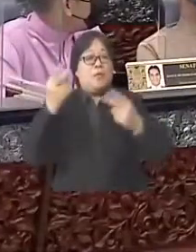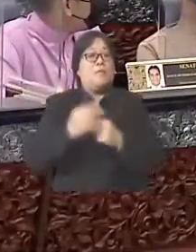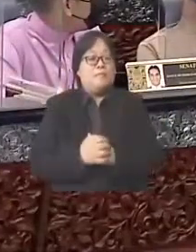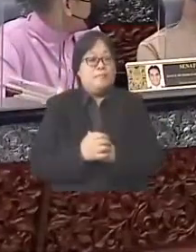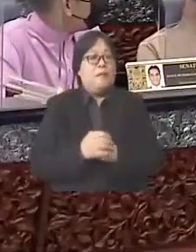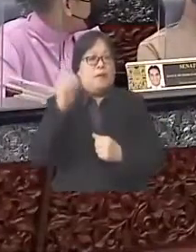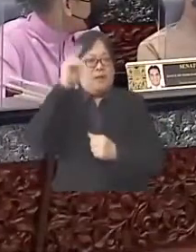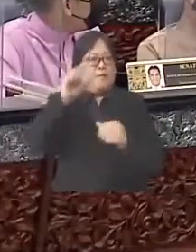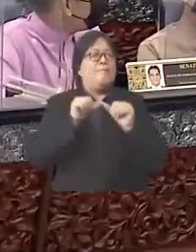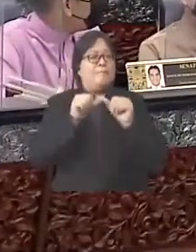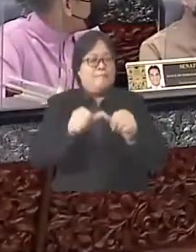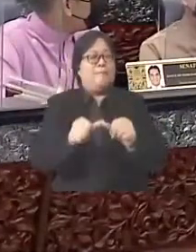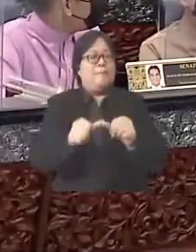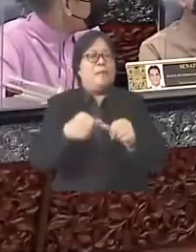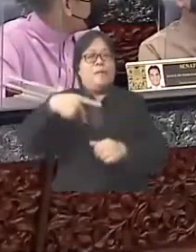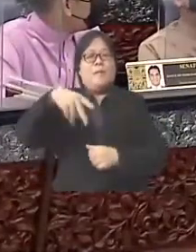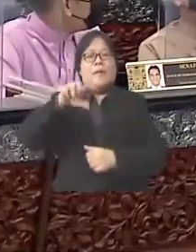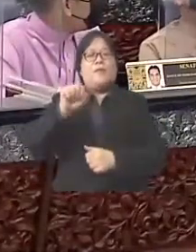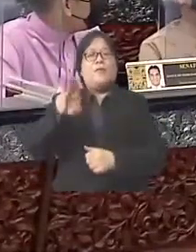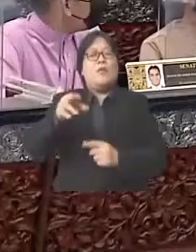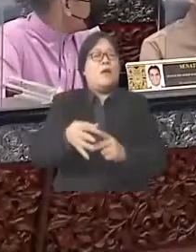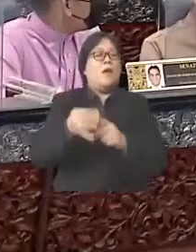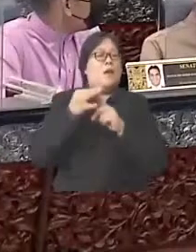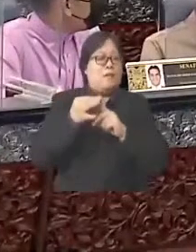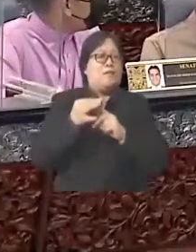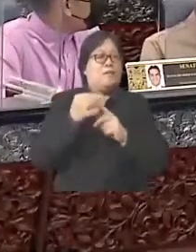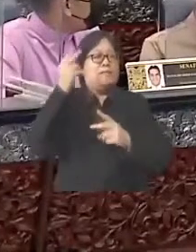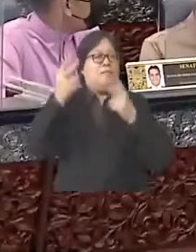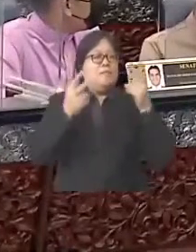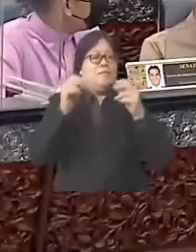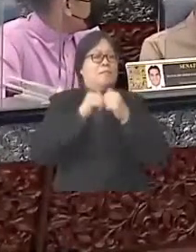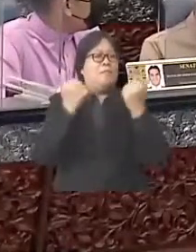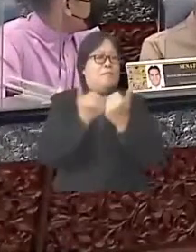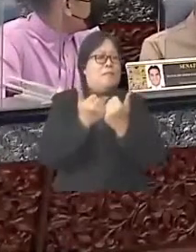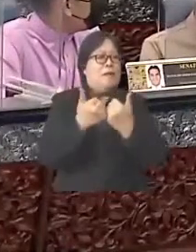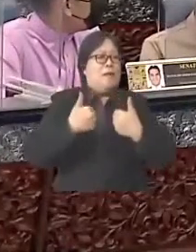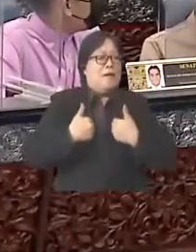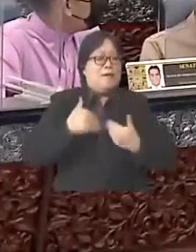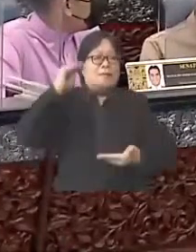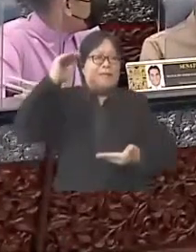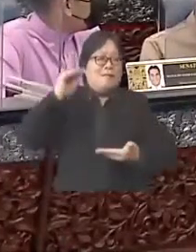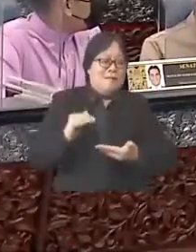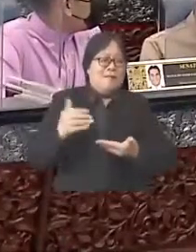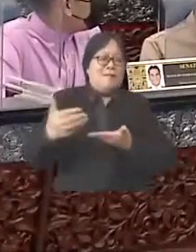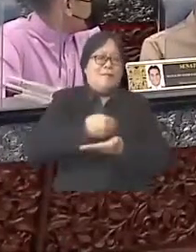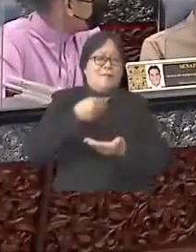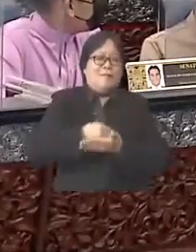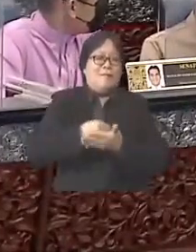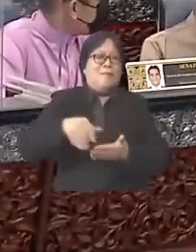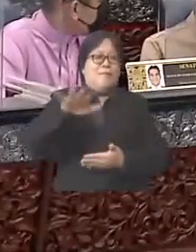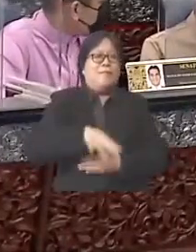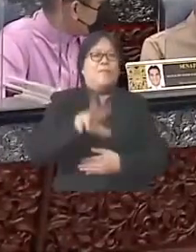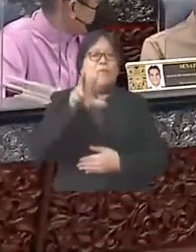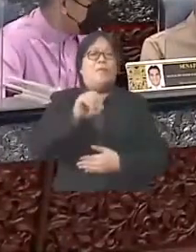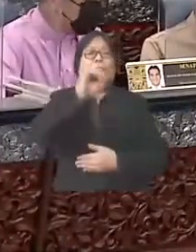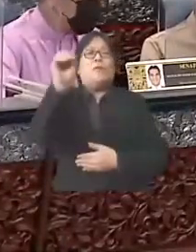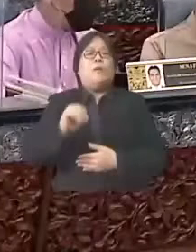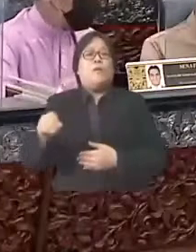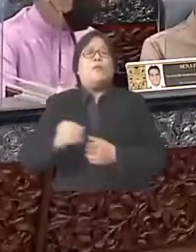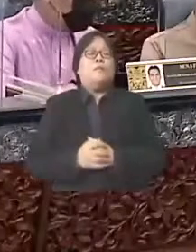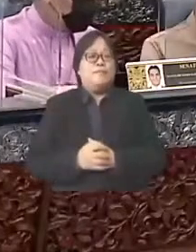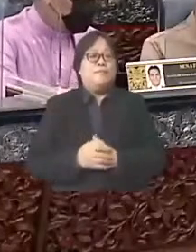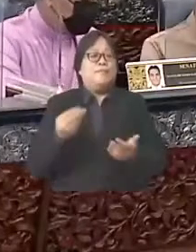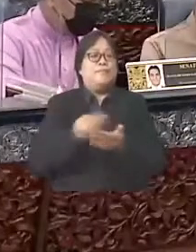kerajaan akan meneruskan ini setiap khusus kepada perusak lingkungan yang mengalami penurunan pendapatan sekurang-kurangnya 30 Kratos